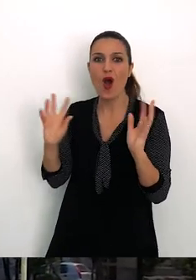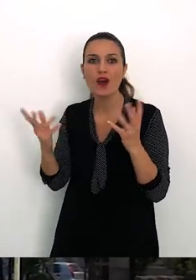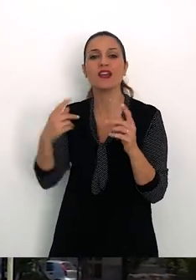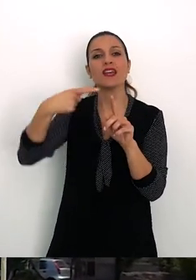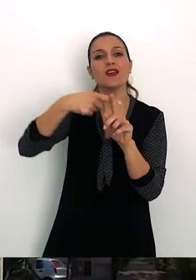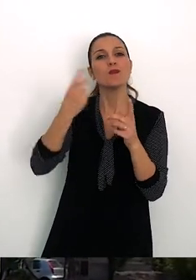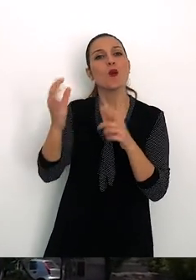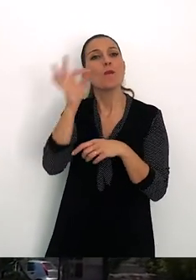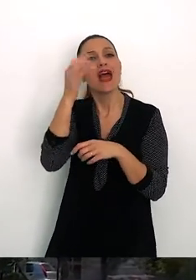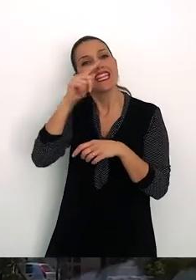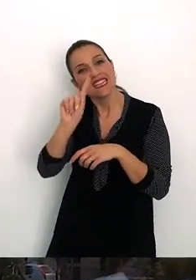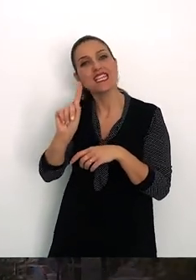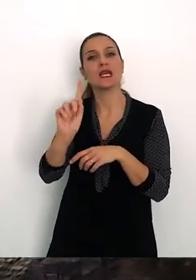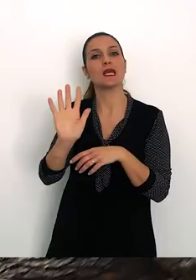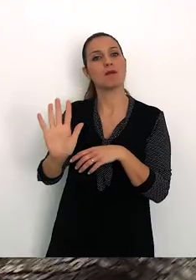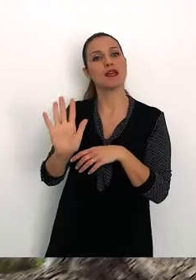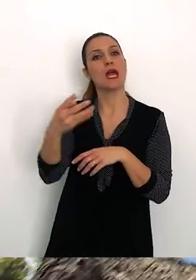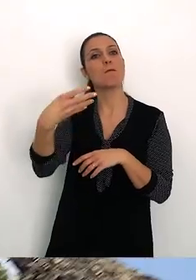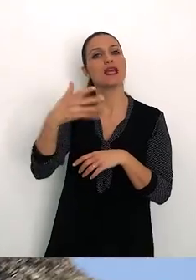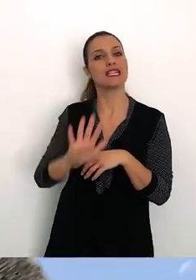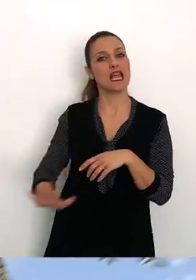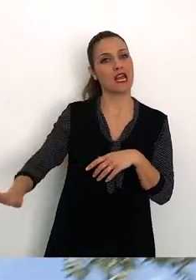macchia mediterranea.